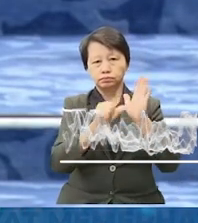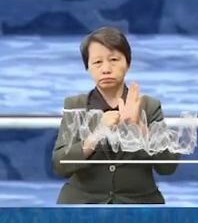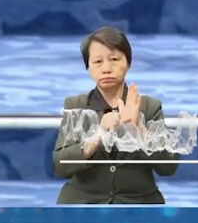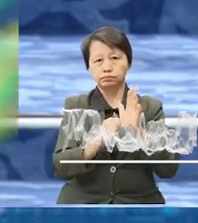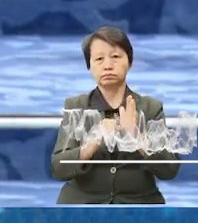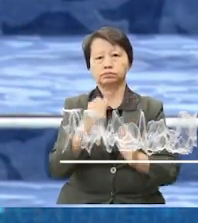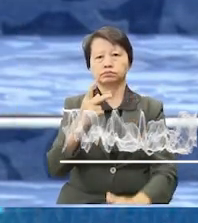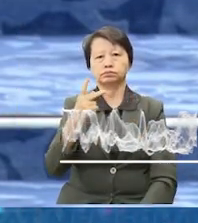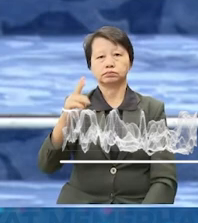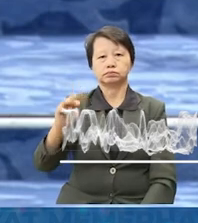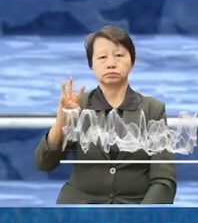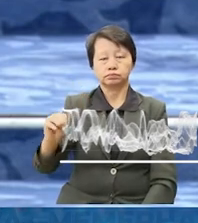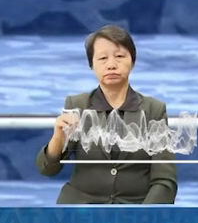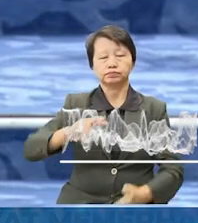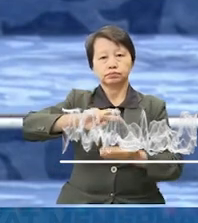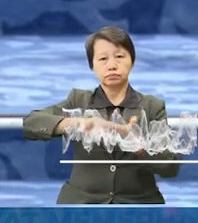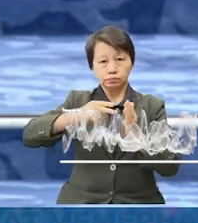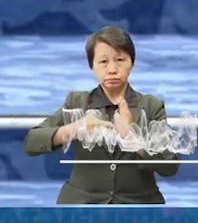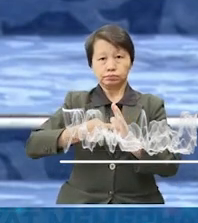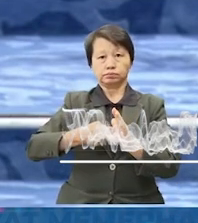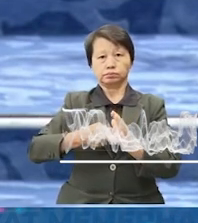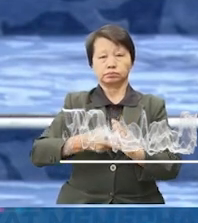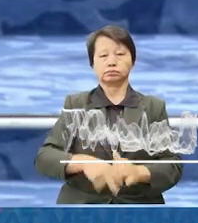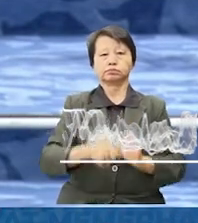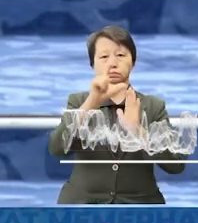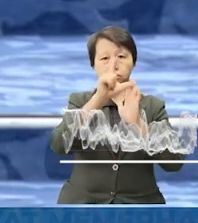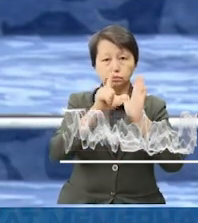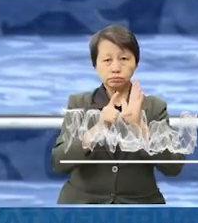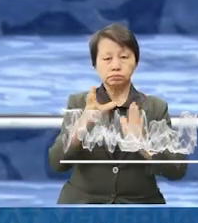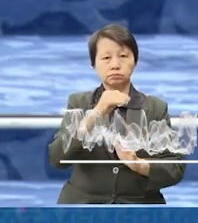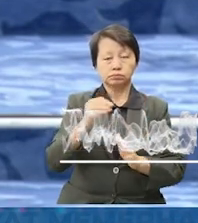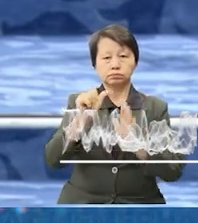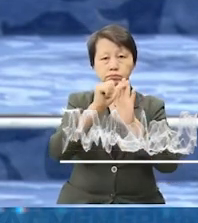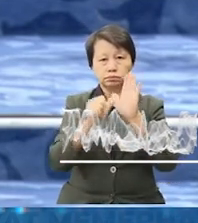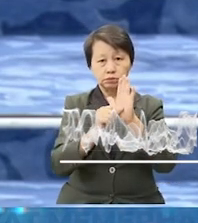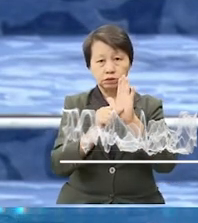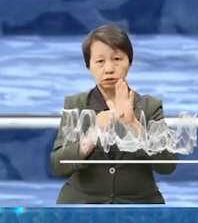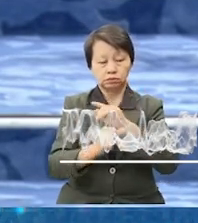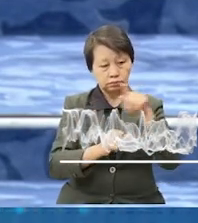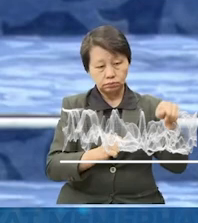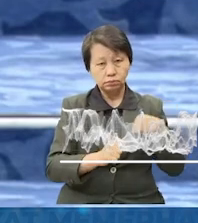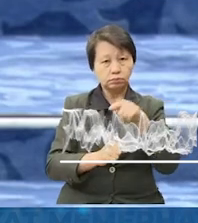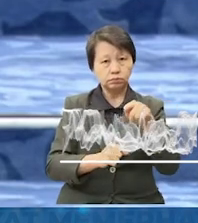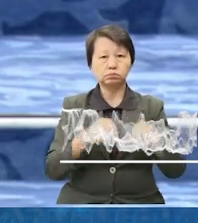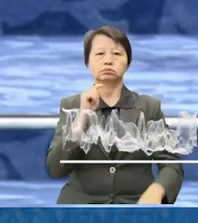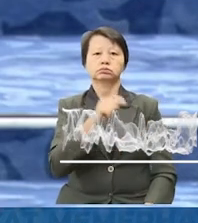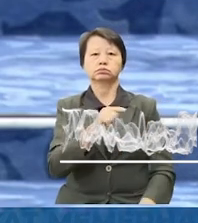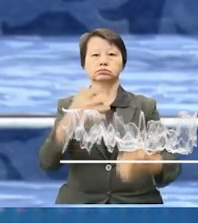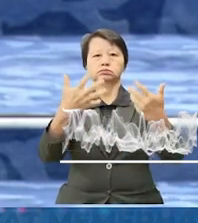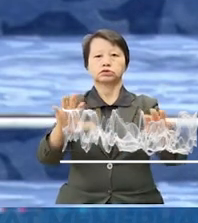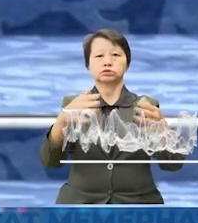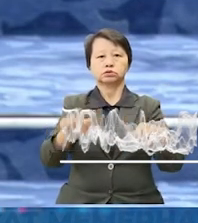Multimedia. Bermaksud, perlembagaan dan akta-akta tersebut dianggap